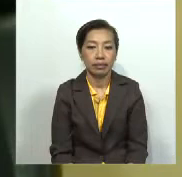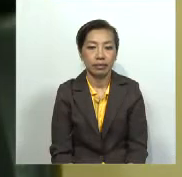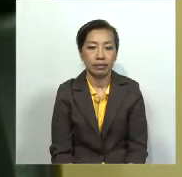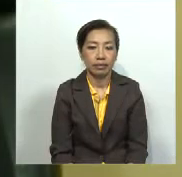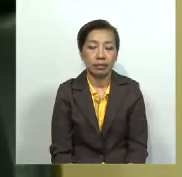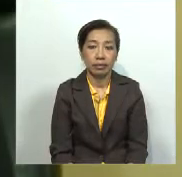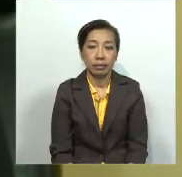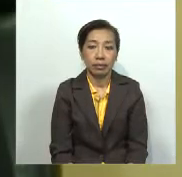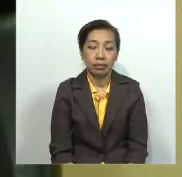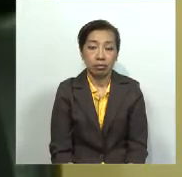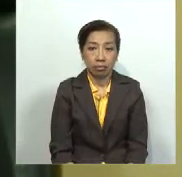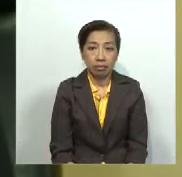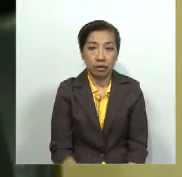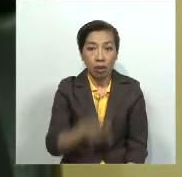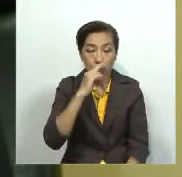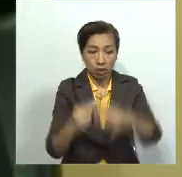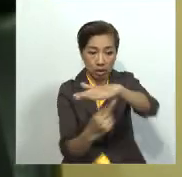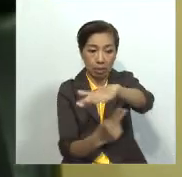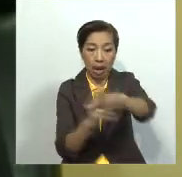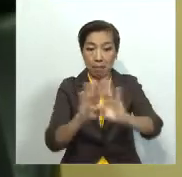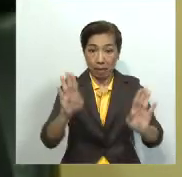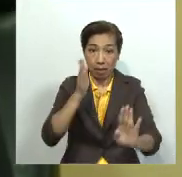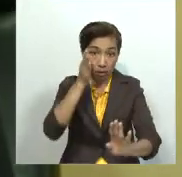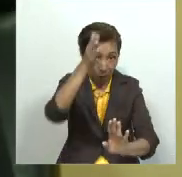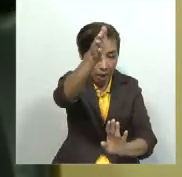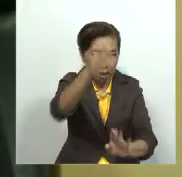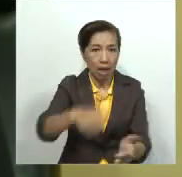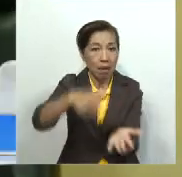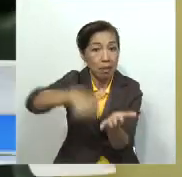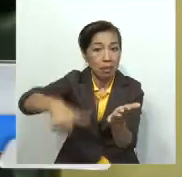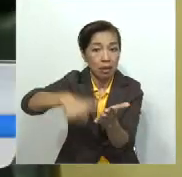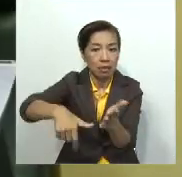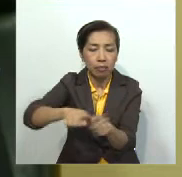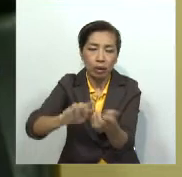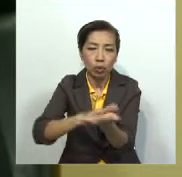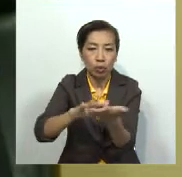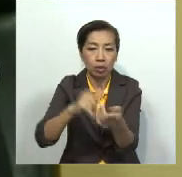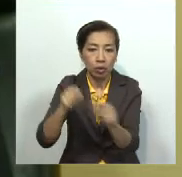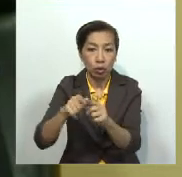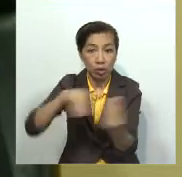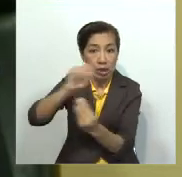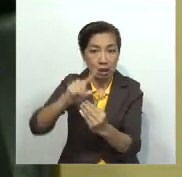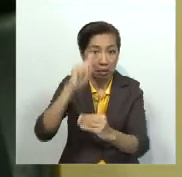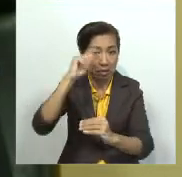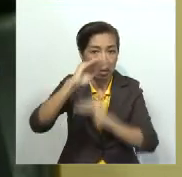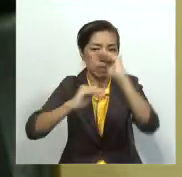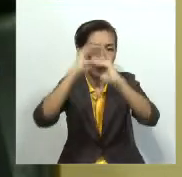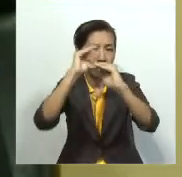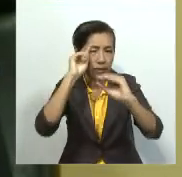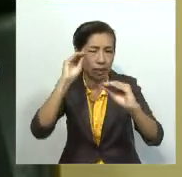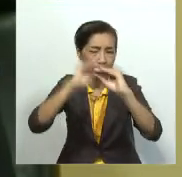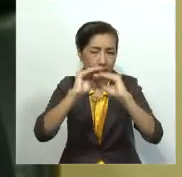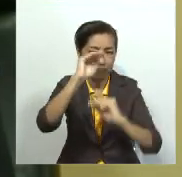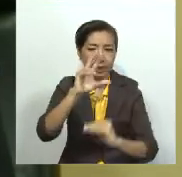อัตราเมื่อมีการเปิดจุดสะพานบ้านหนองเอี่ยนแล้วอัตราการเจริญเติบโตเศรษฐกิจคิดว่าจะเพิ่มขึ้นประ